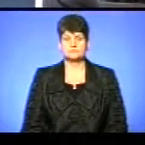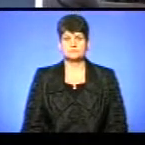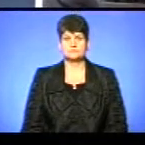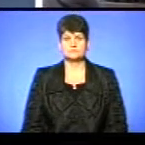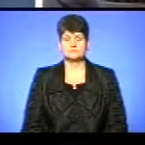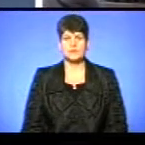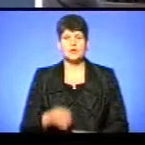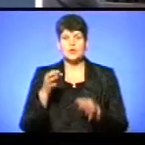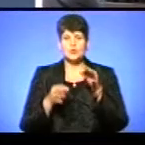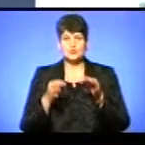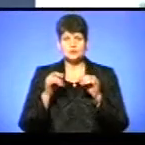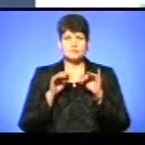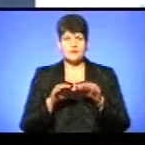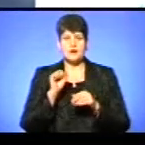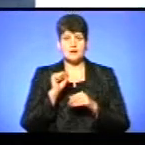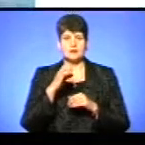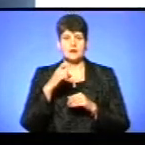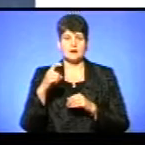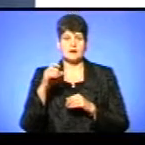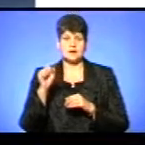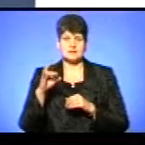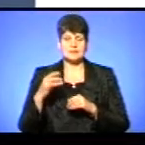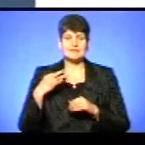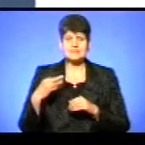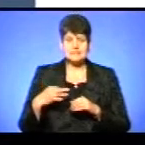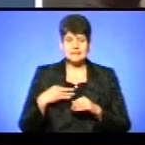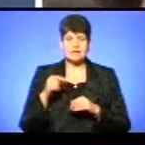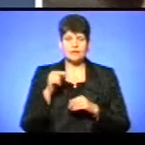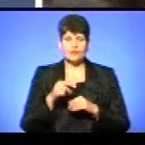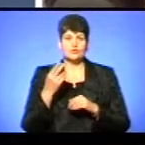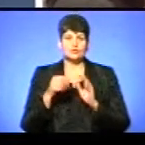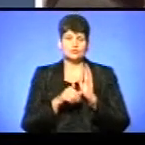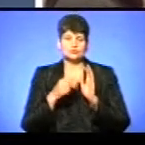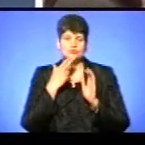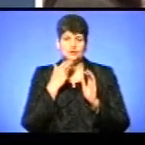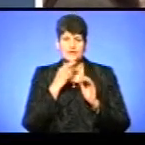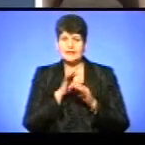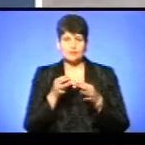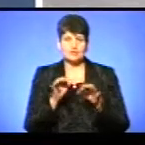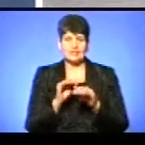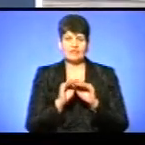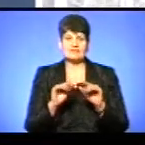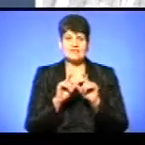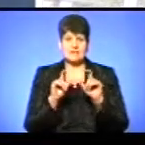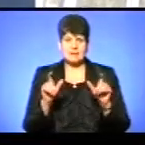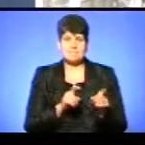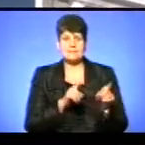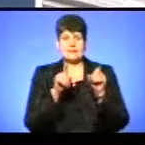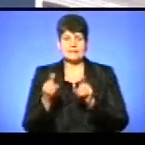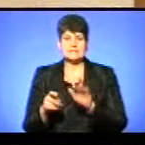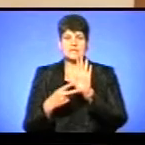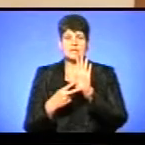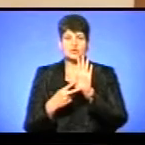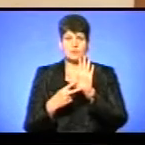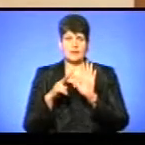Суд у справі Анни Хасан, сина якої 7 червня вихователі не впустили до дитсадка через несплату за навчання, перенесли на 7